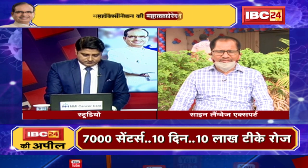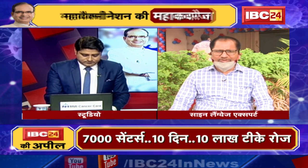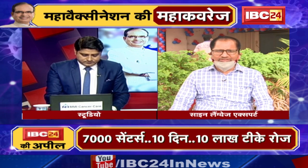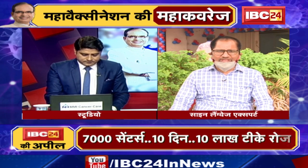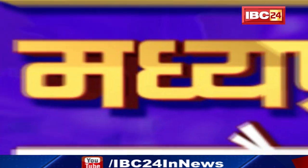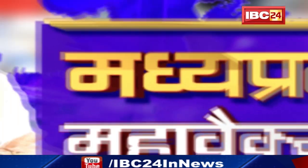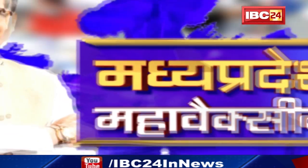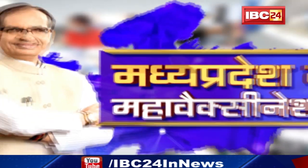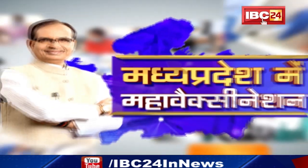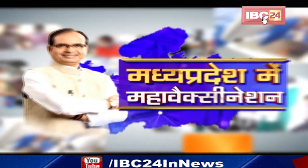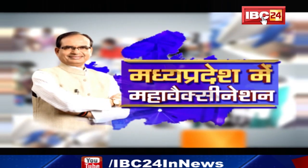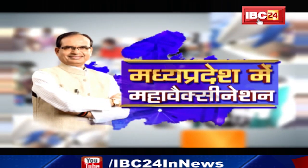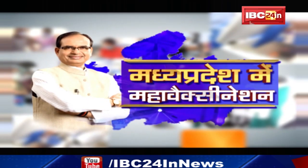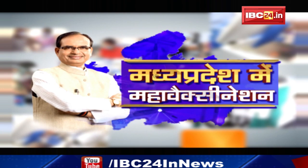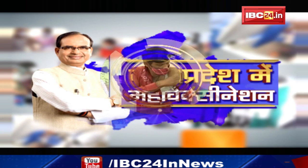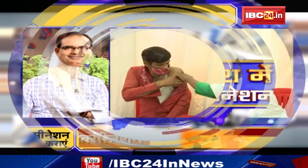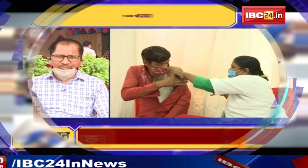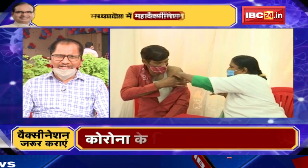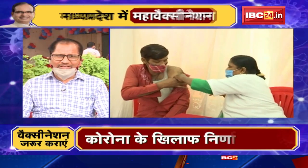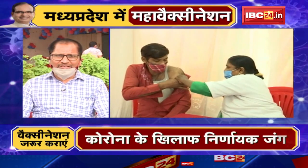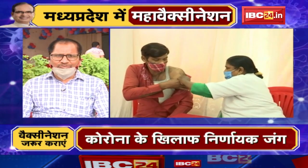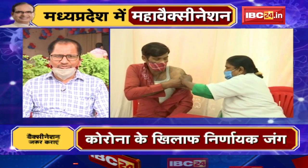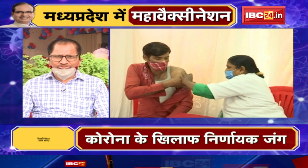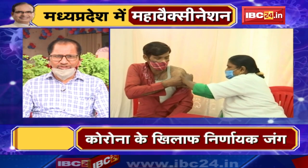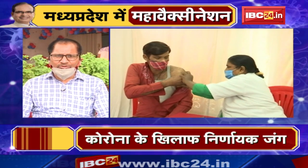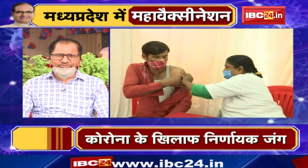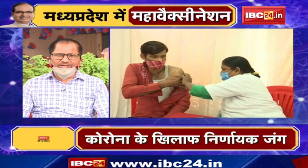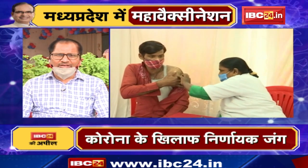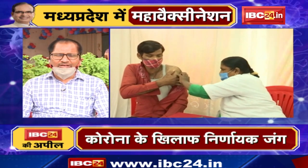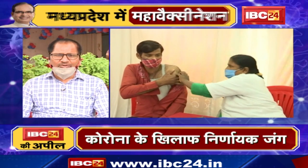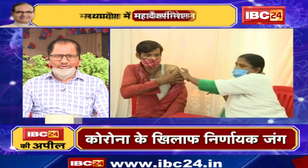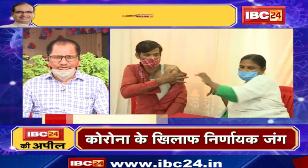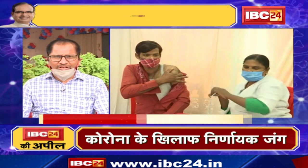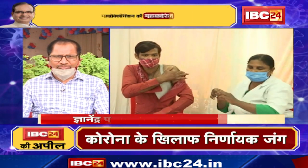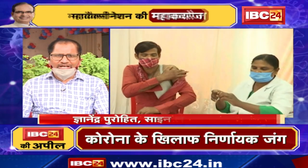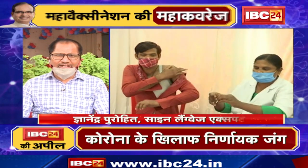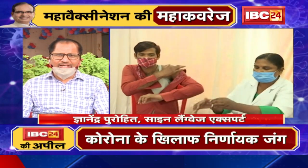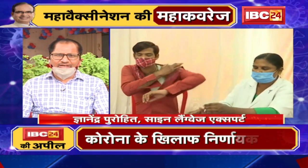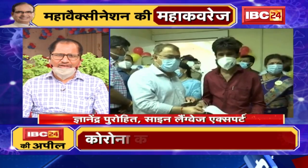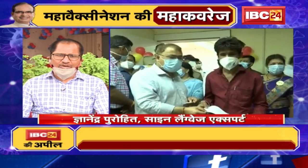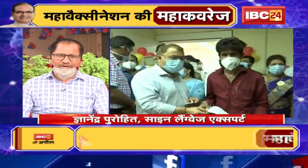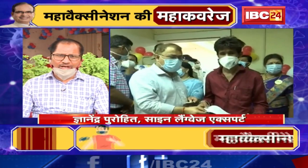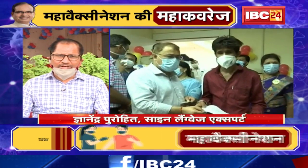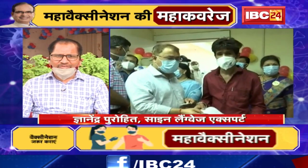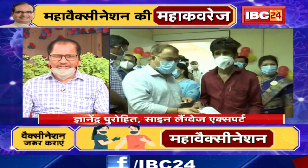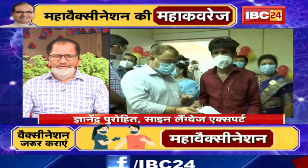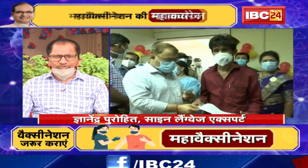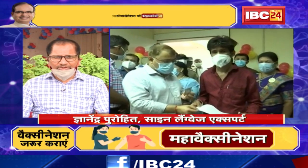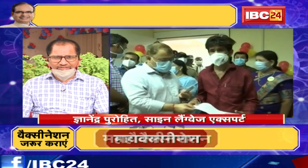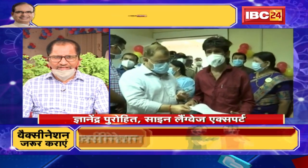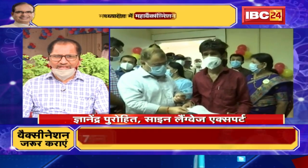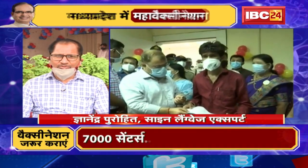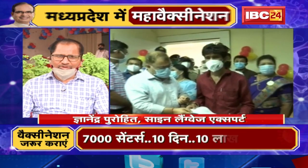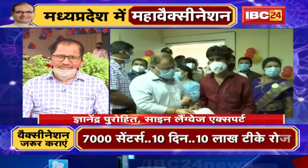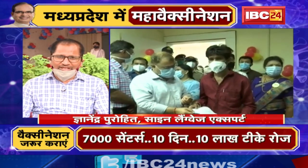लिए बड़ी जबरदस्त तैयारी है। और इस समय सबसे बड़ी बात है कि जो सोशल ग्रुप्स हैं वो खुद सामने आ रहे हैं और हमारे जितने